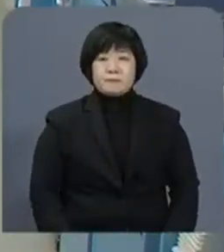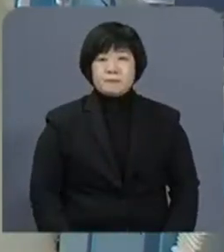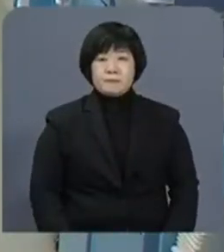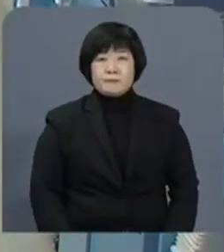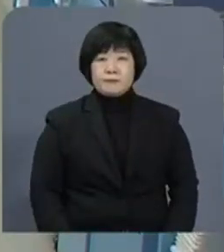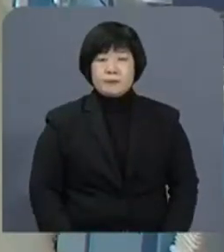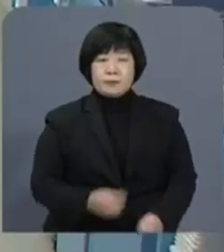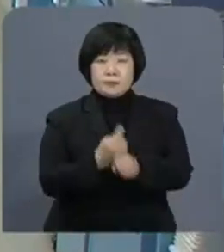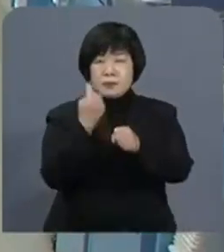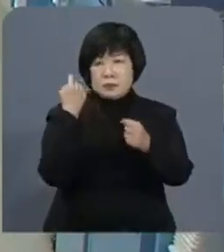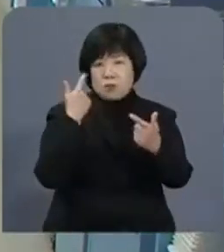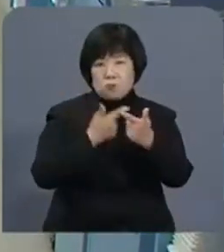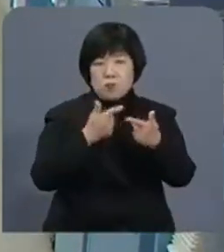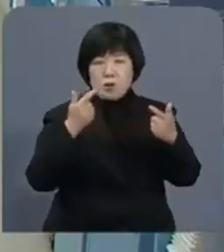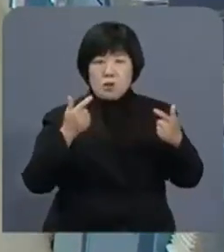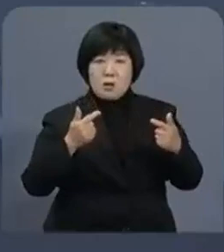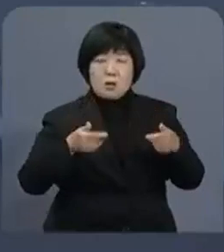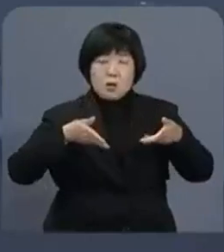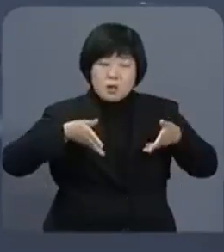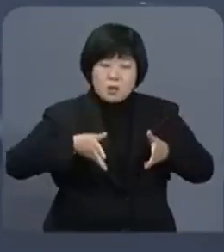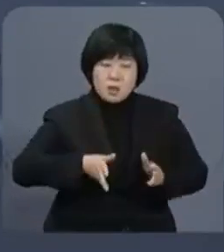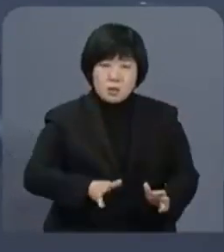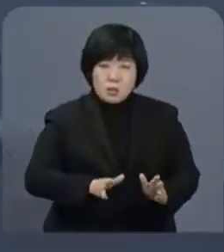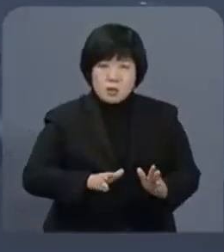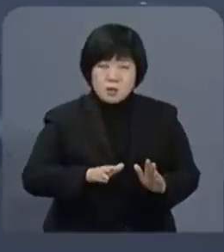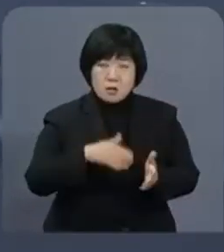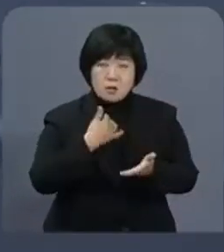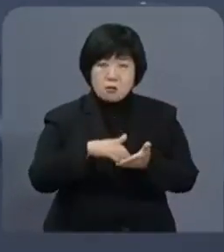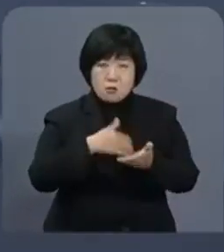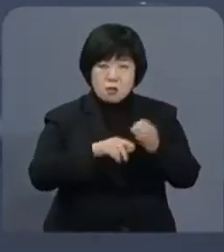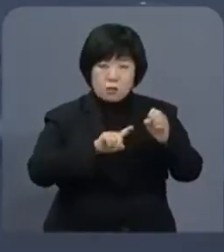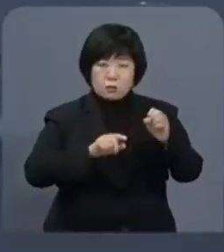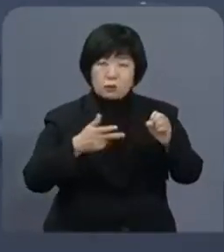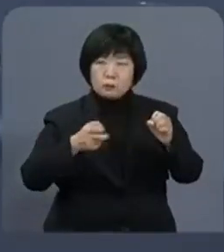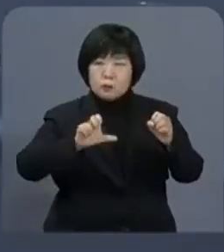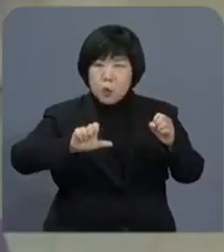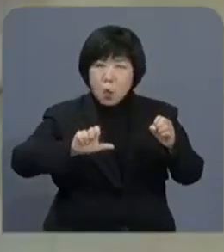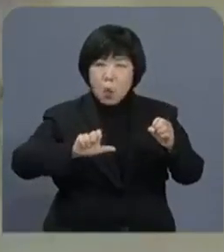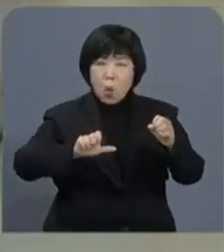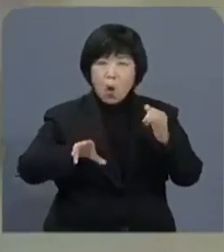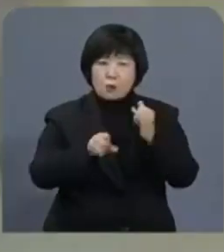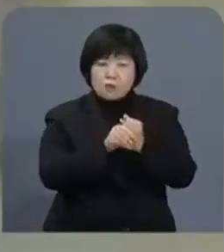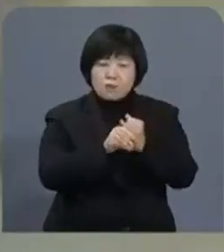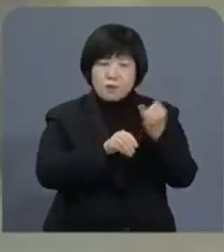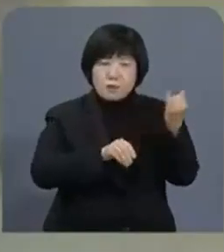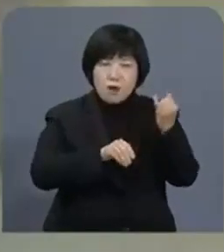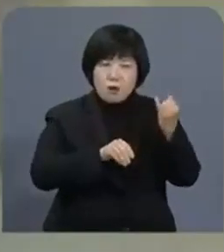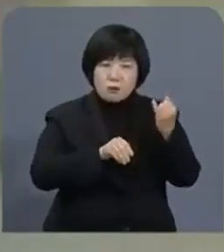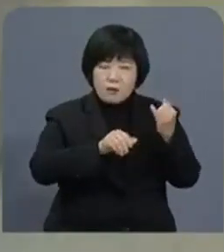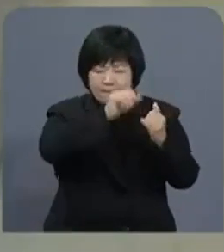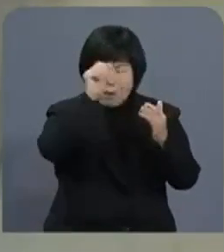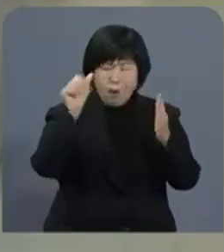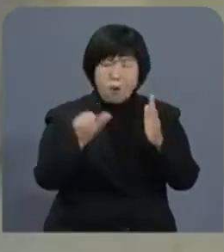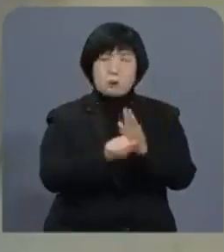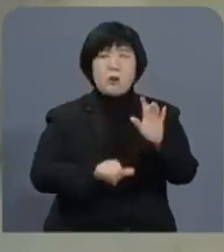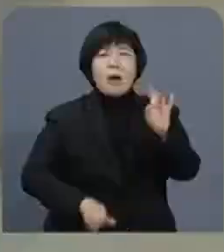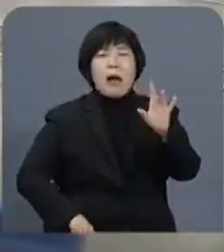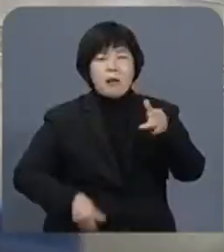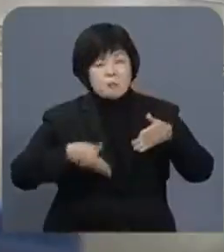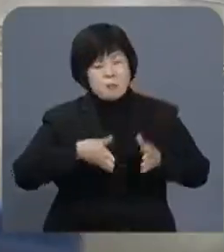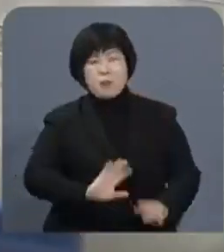지난해 부산의 합계 출산율은 0.75 명 가임 여성 한 명이 평생 한 명의 아이도 낫지 않는다는